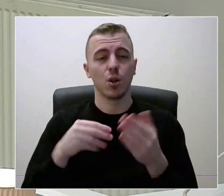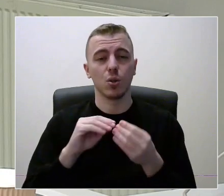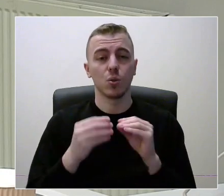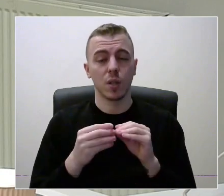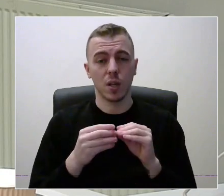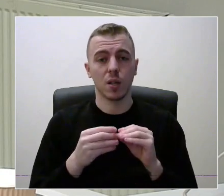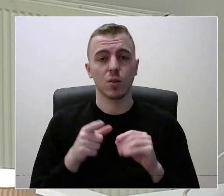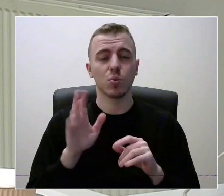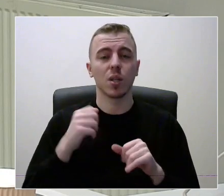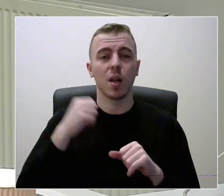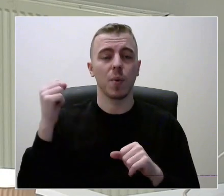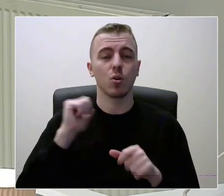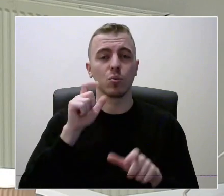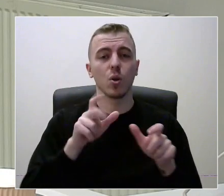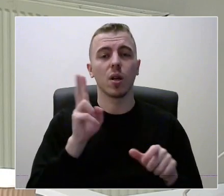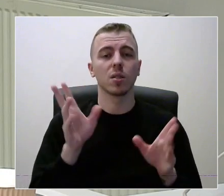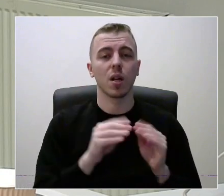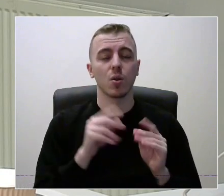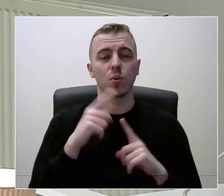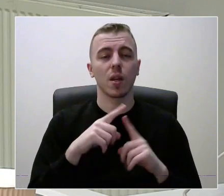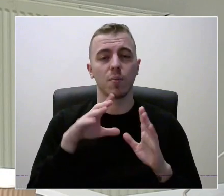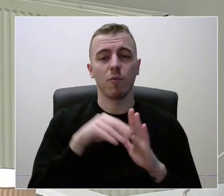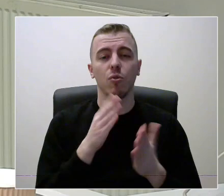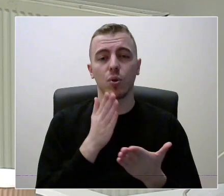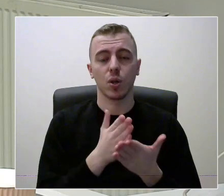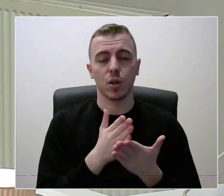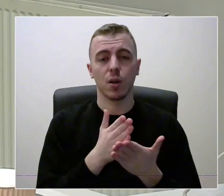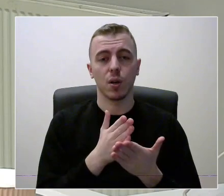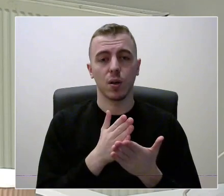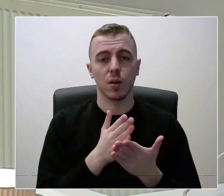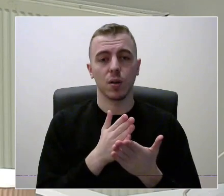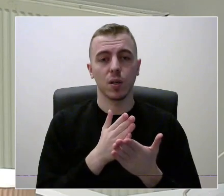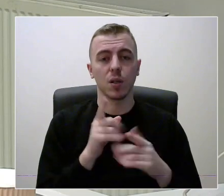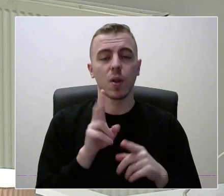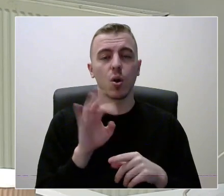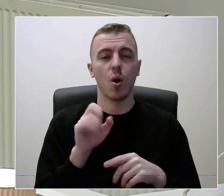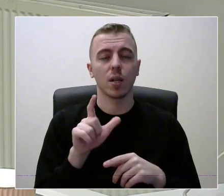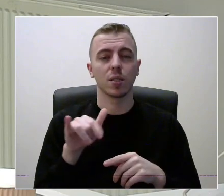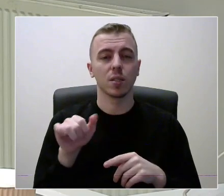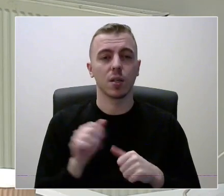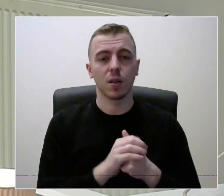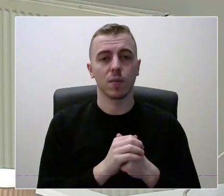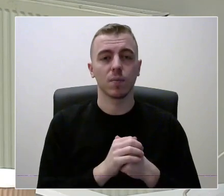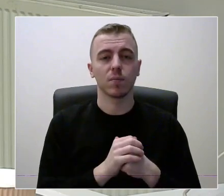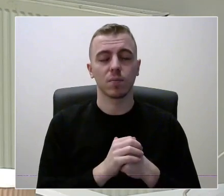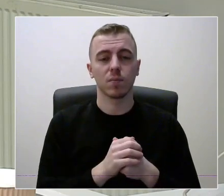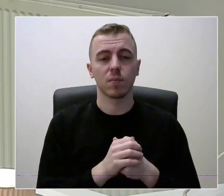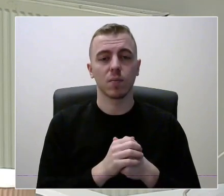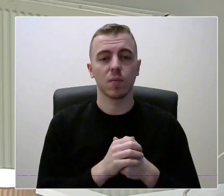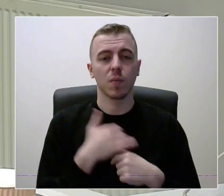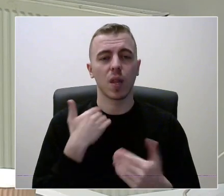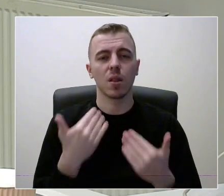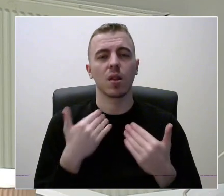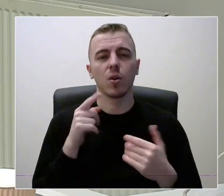tų žmonių, kurie yra kartu taryboje su juos, kartu ir taryboje, ir koalicija. Man toj vietoje atrodo, kad